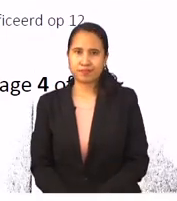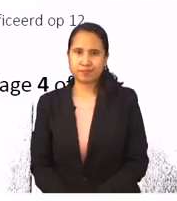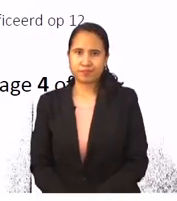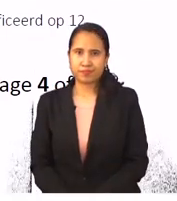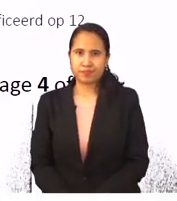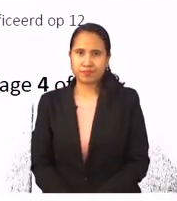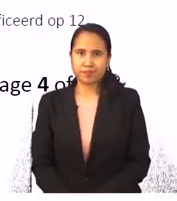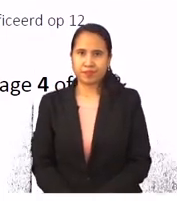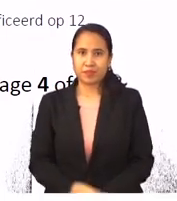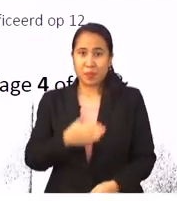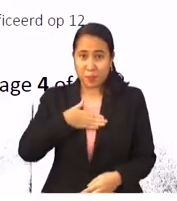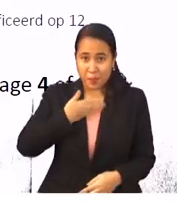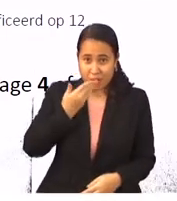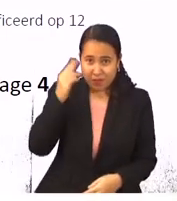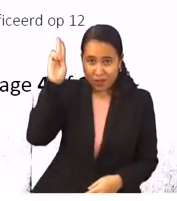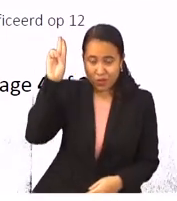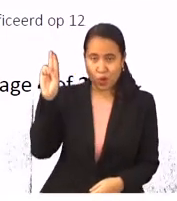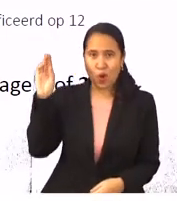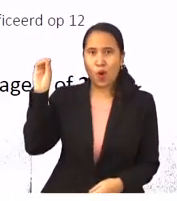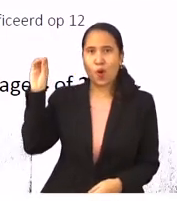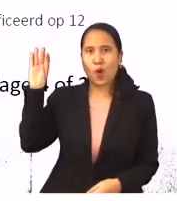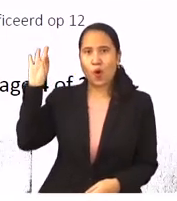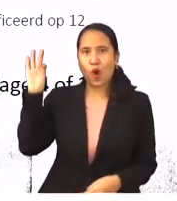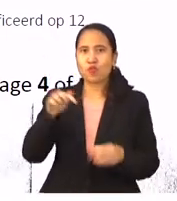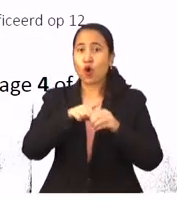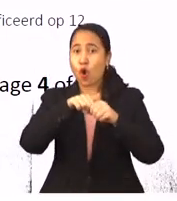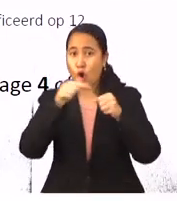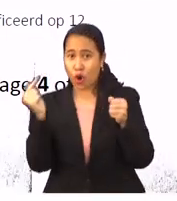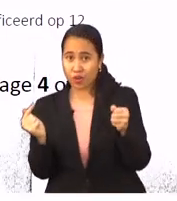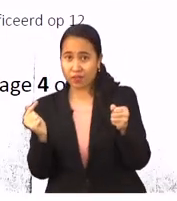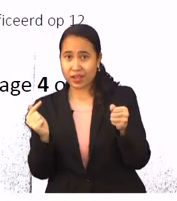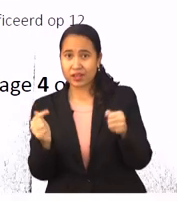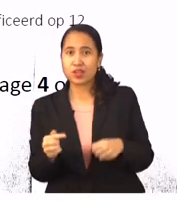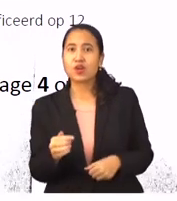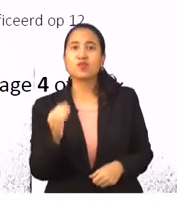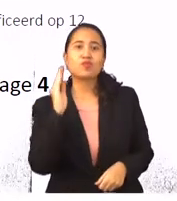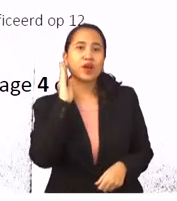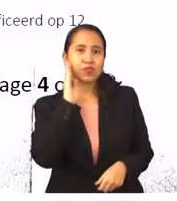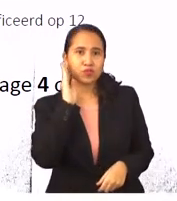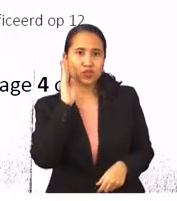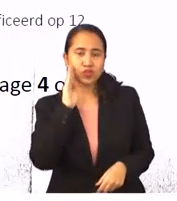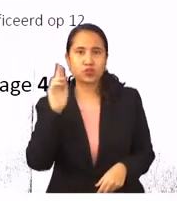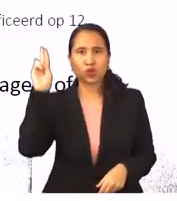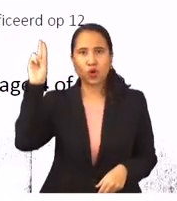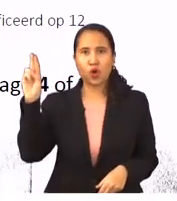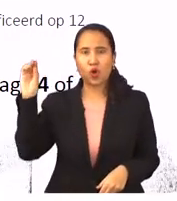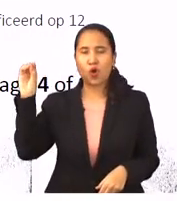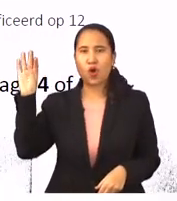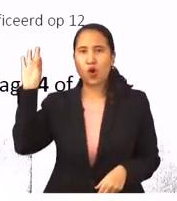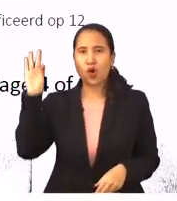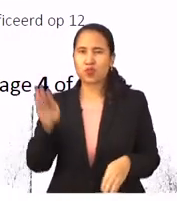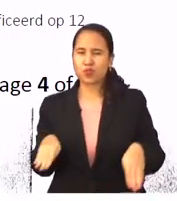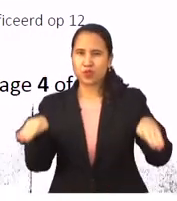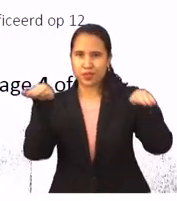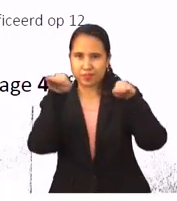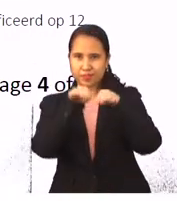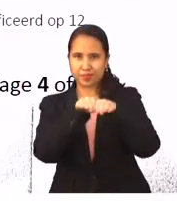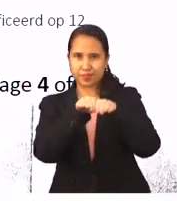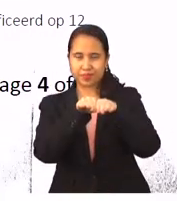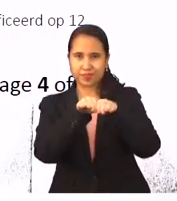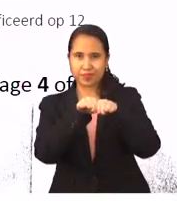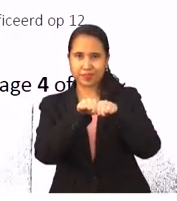De bevoegdheid van het Constitutioneel Hof en ontvankelijkheid van het verzoek. Het Hof acht zich overeenkomstig het bepaalde in